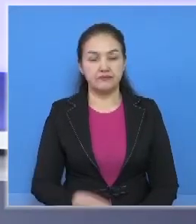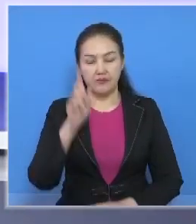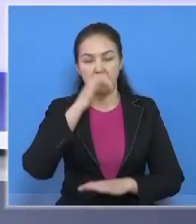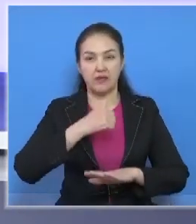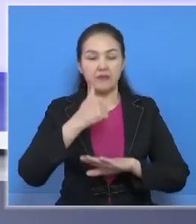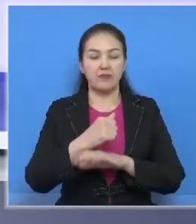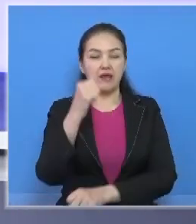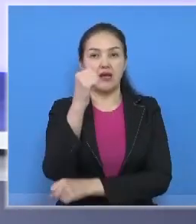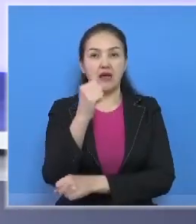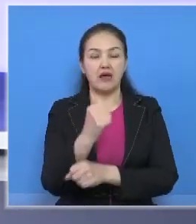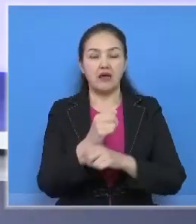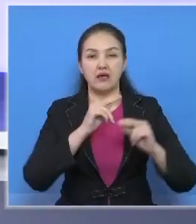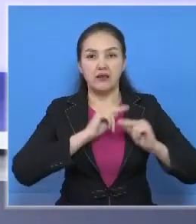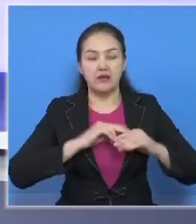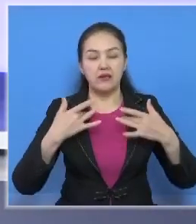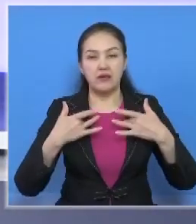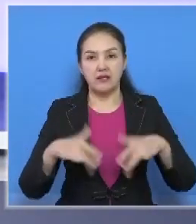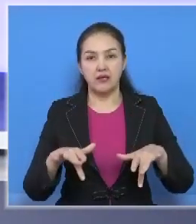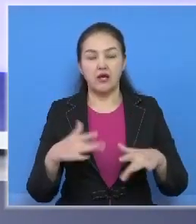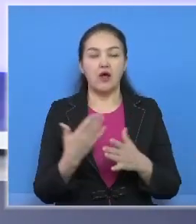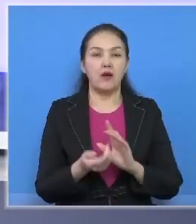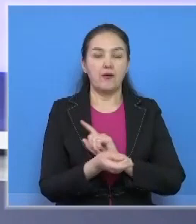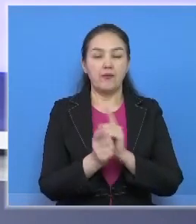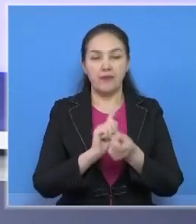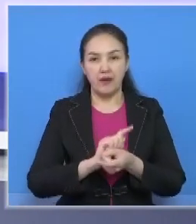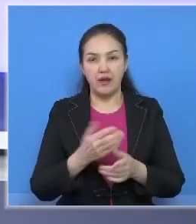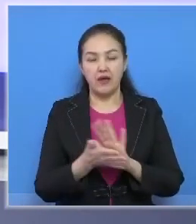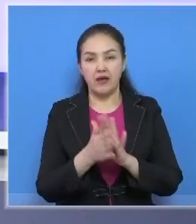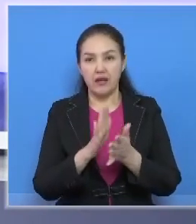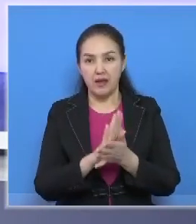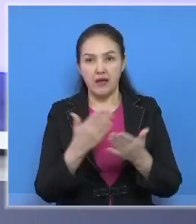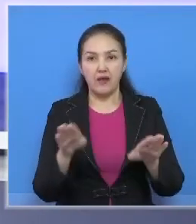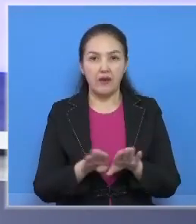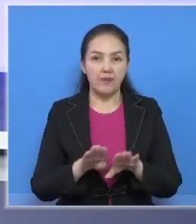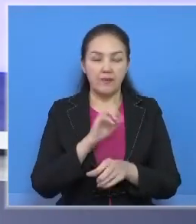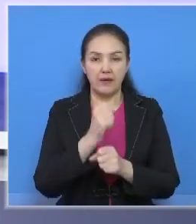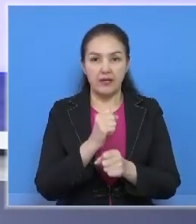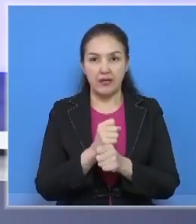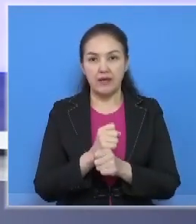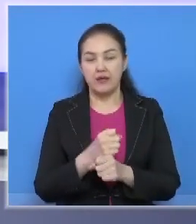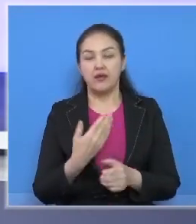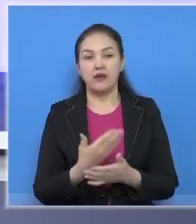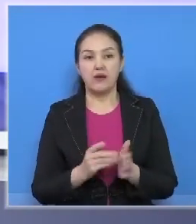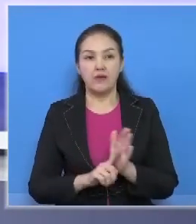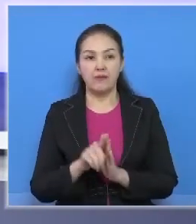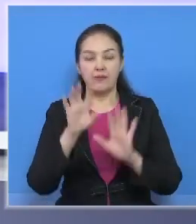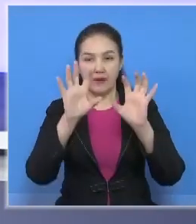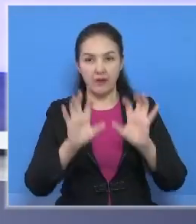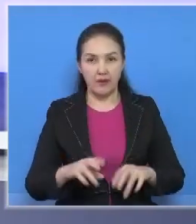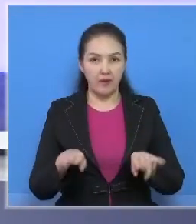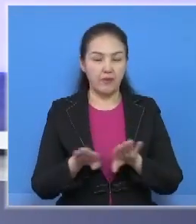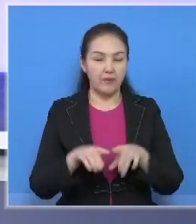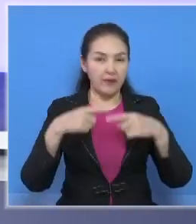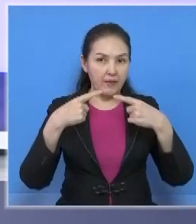Мемлекеттік қызметшіні жұмысқа алу, шығару, кадрлық ауыс-түйіс, келісімшарт негізінде жұмыс істеуін іске қосу. Заңнамадағы осы